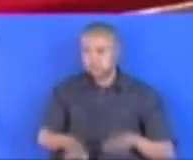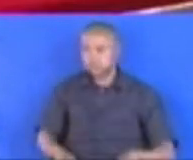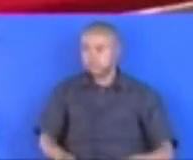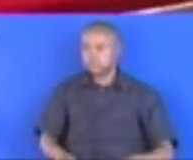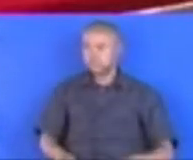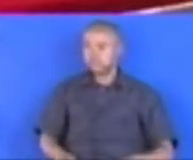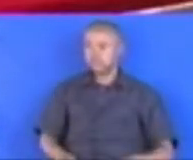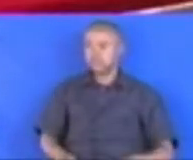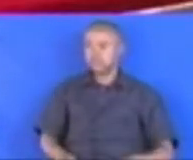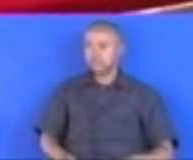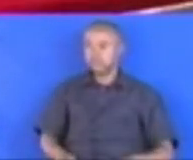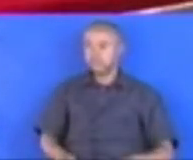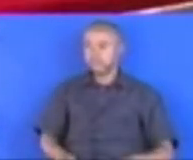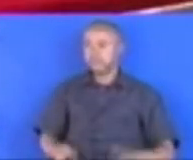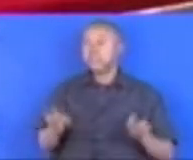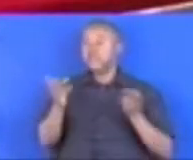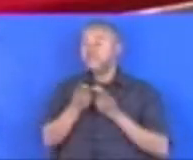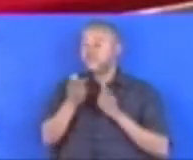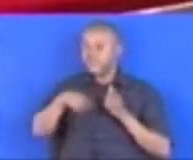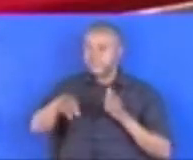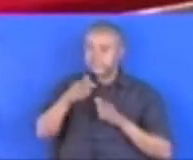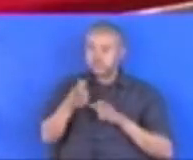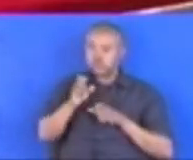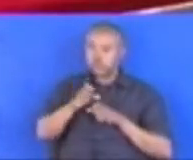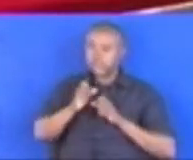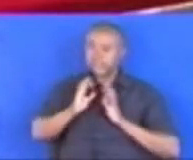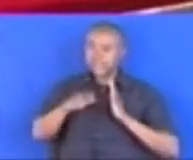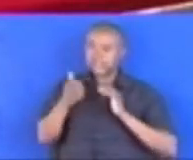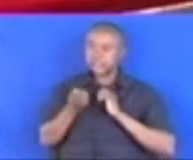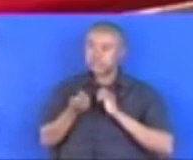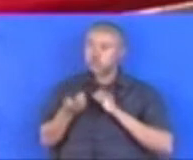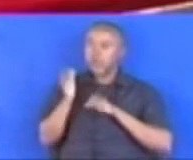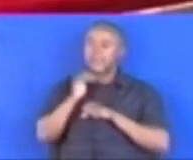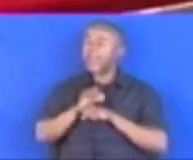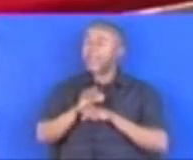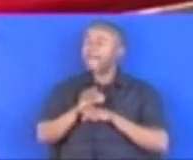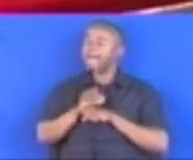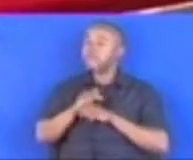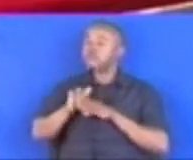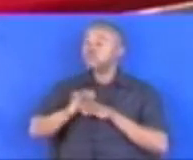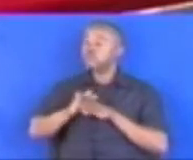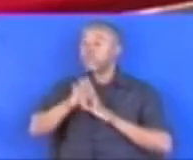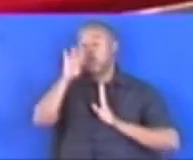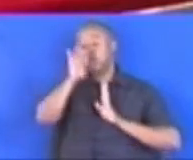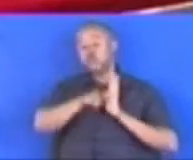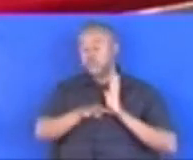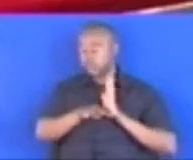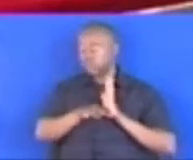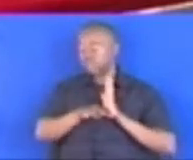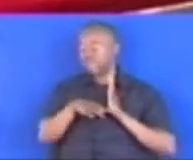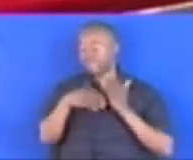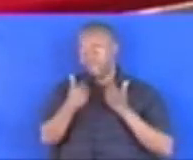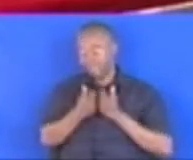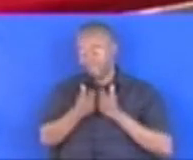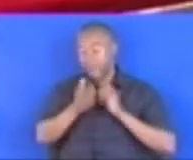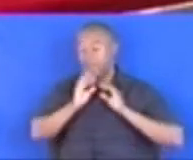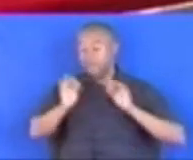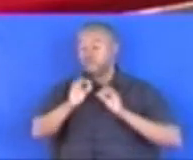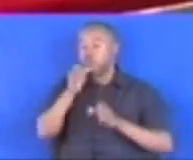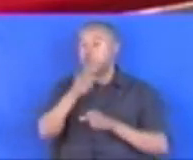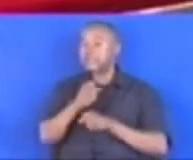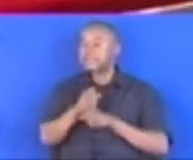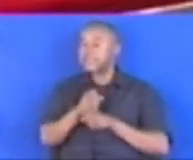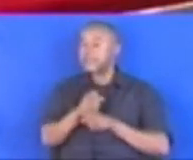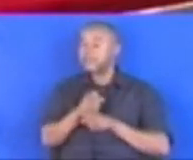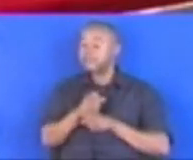Mheshimiwa Naibu Spika, vile vile tumedhamiria kuongeza kasi ya upatikanaji wa wataalamu bingwa na bobezi kwa kutumia utaratibu wa mafunzo ya wataalamu wakiwa kazini, yani